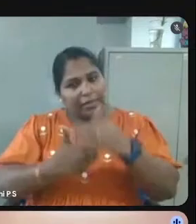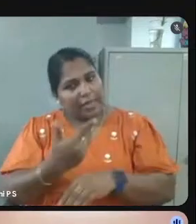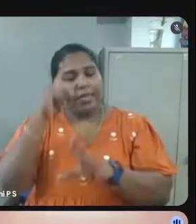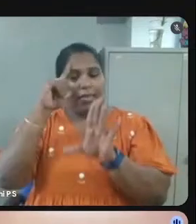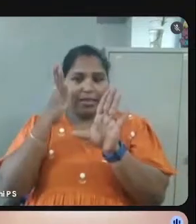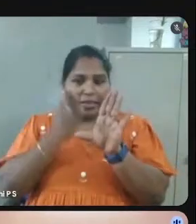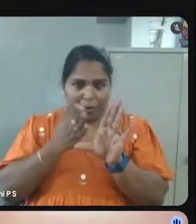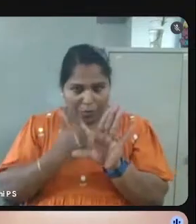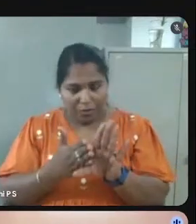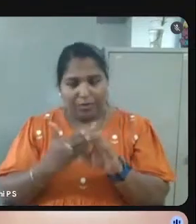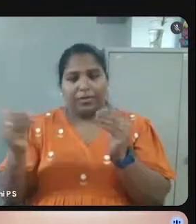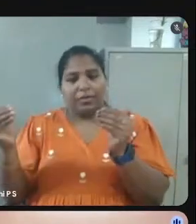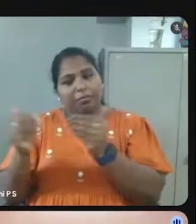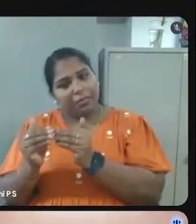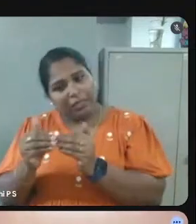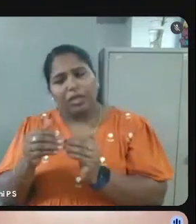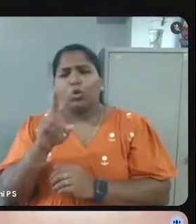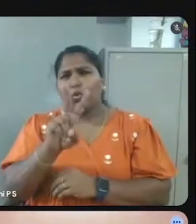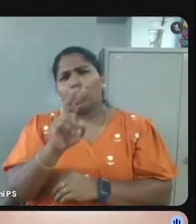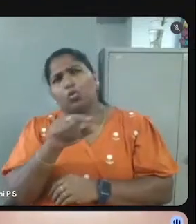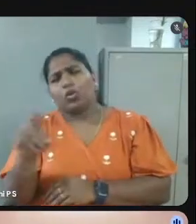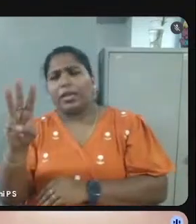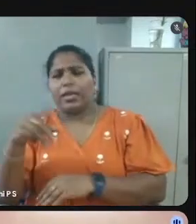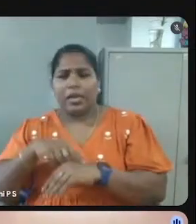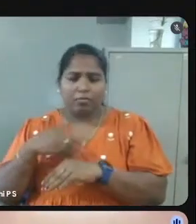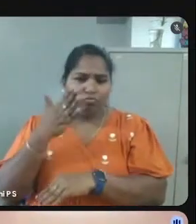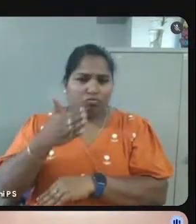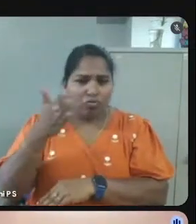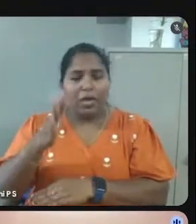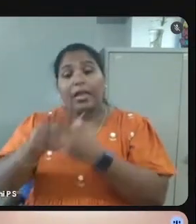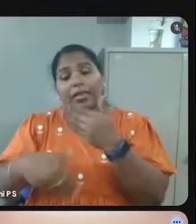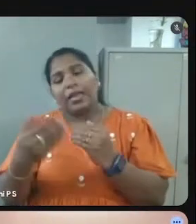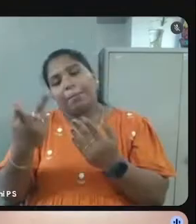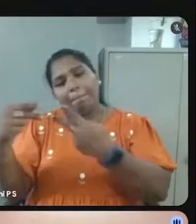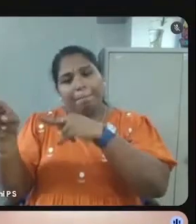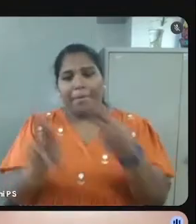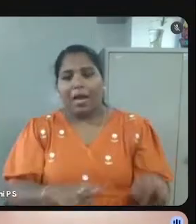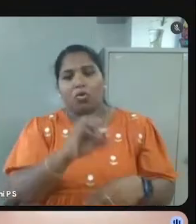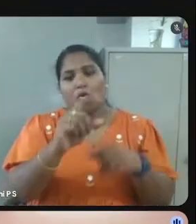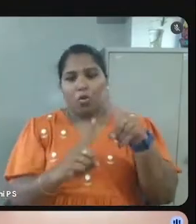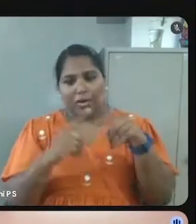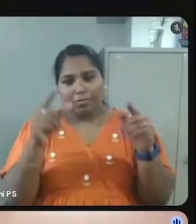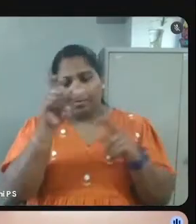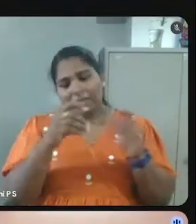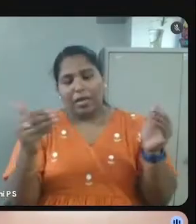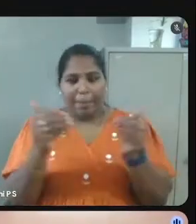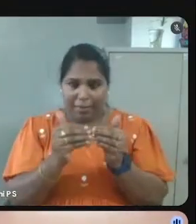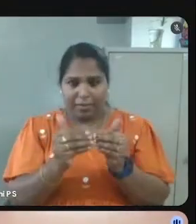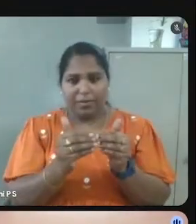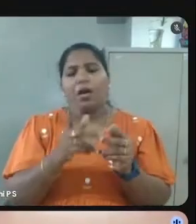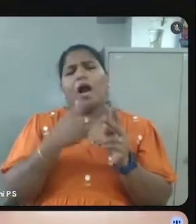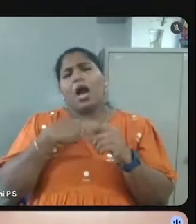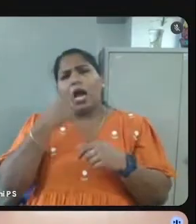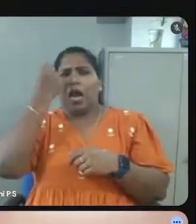വേണമെങ്കിൽ സൈക്കോളജിസ്റ്റ് പോയിട്ട് 2 to 3 സെഷൻസ് പോയിട്ട് പിന്നെ ഓക്യുപേഷണൽ തെറപ്പിനോടി വരണം. അങ്ങനെ ചെയ്യുമ്പോൾ അവർക്ക് ഒരു